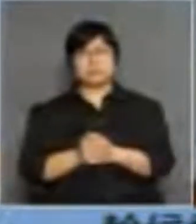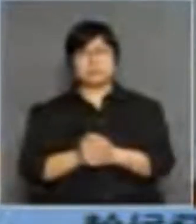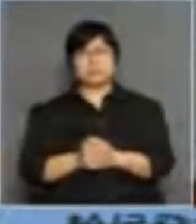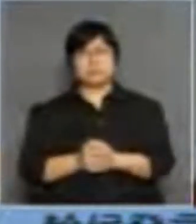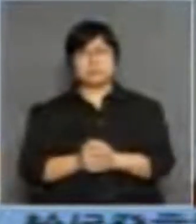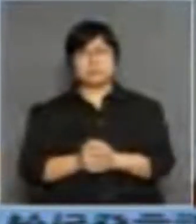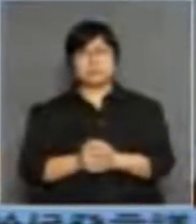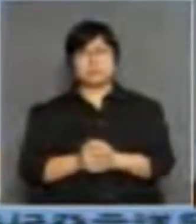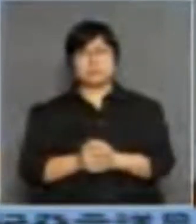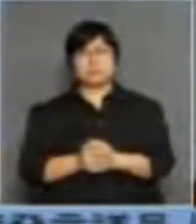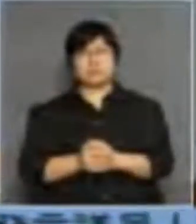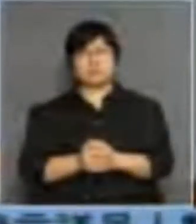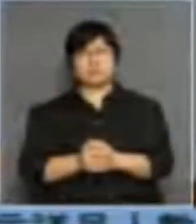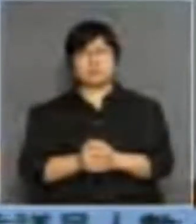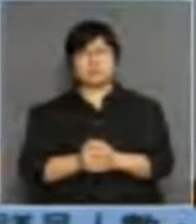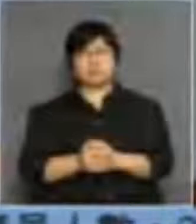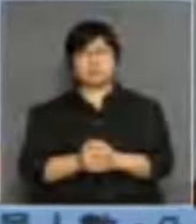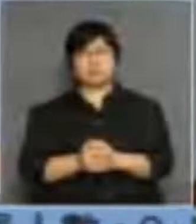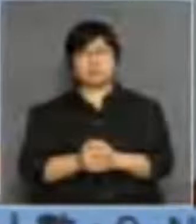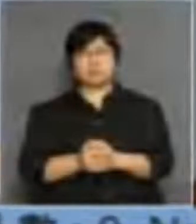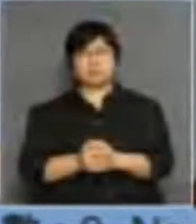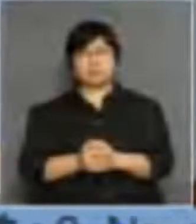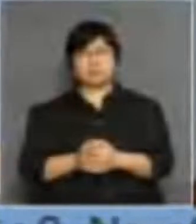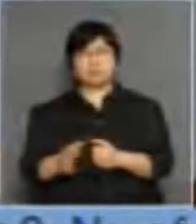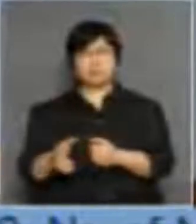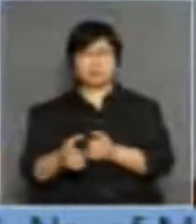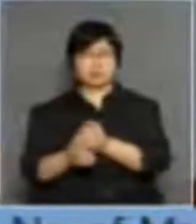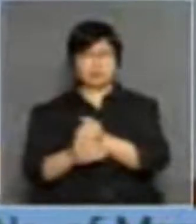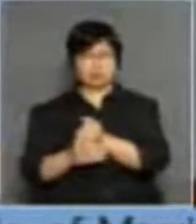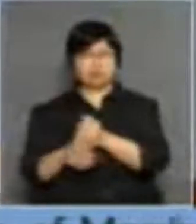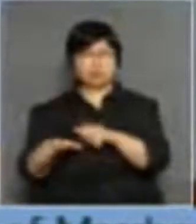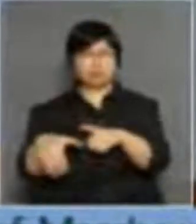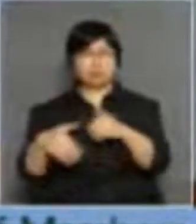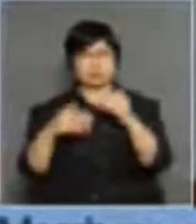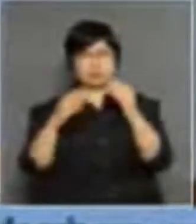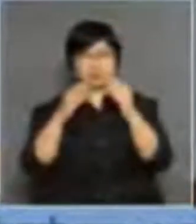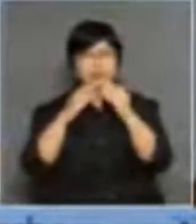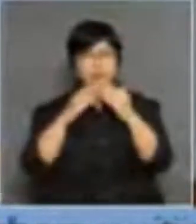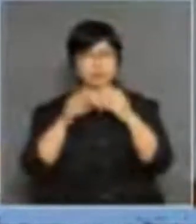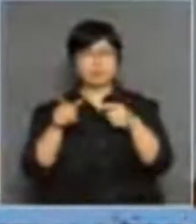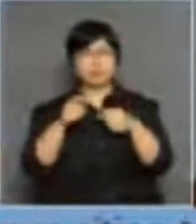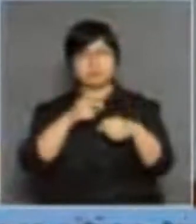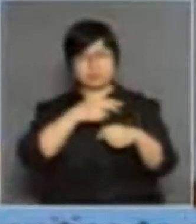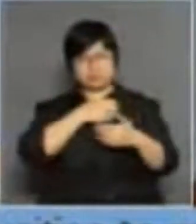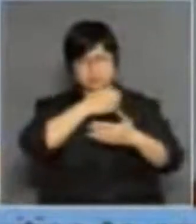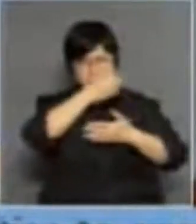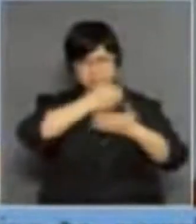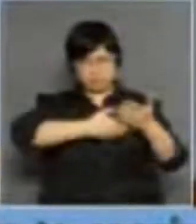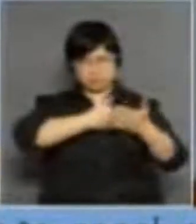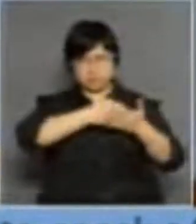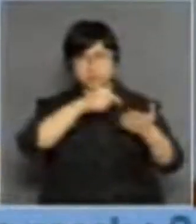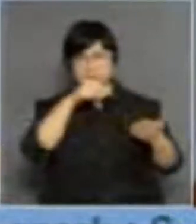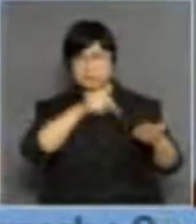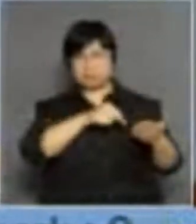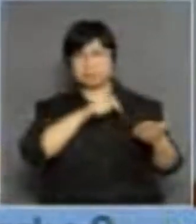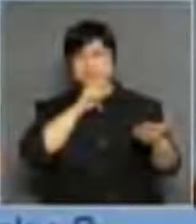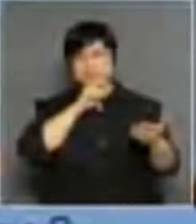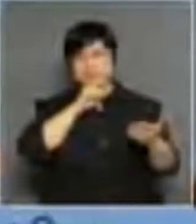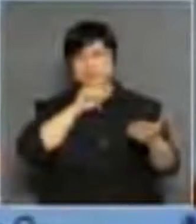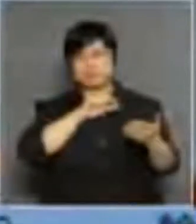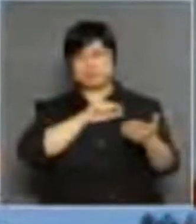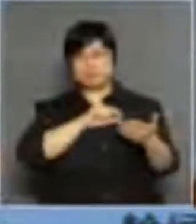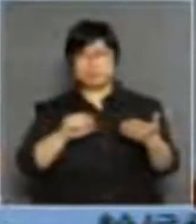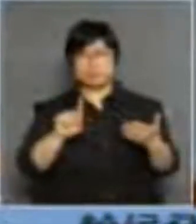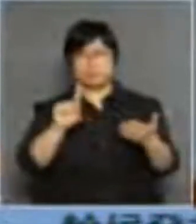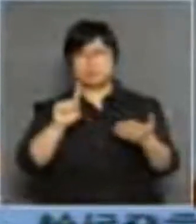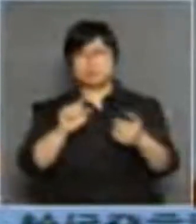喺呢一個漁護署嘅綱領裏面呢，是有一個呢就